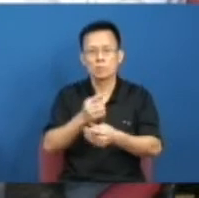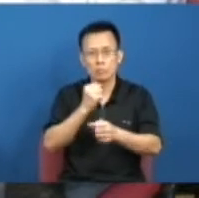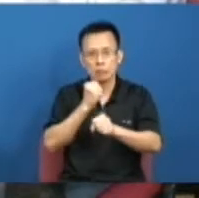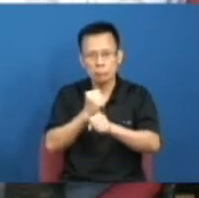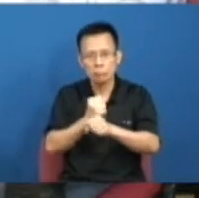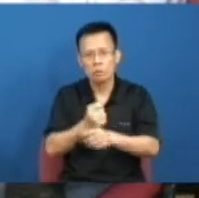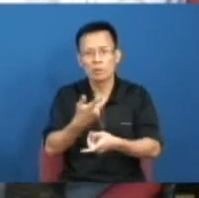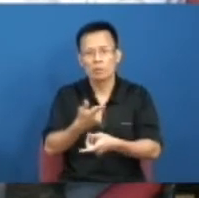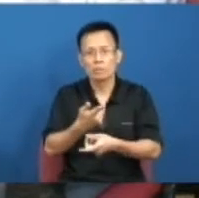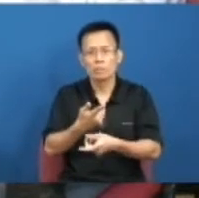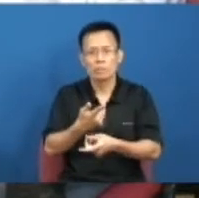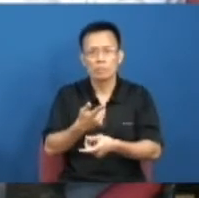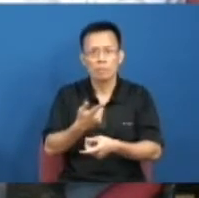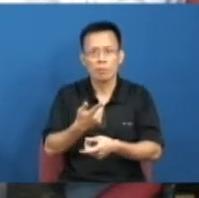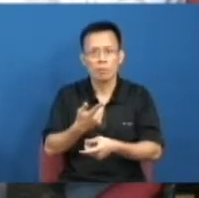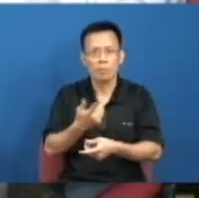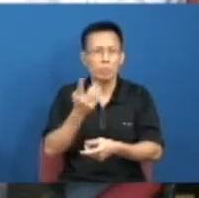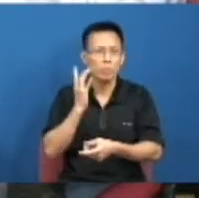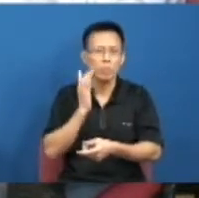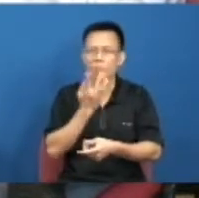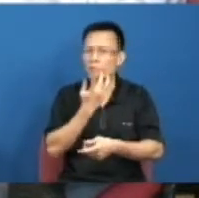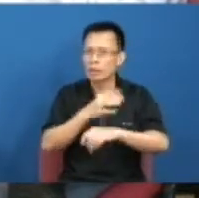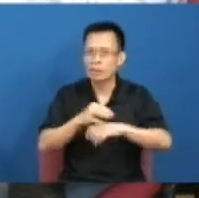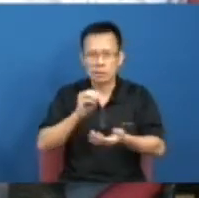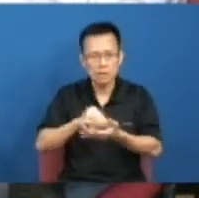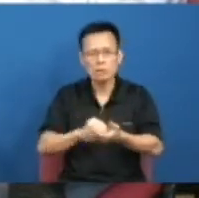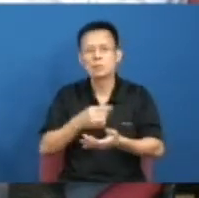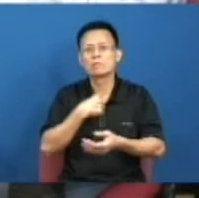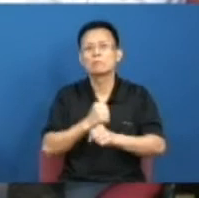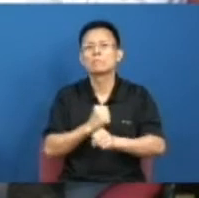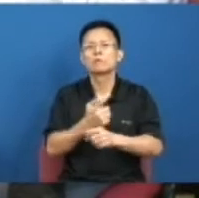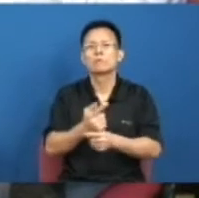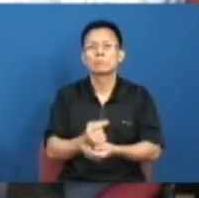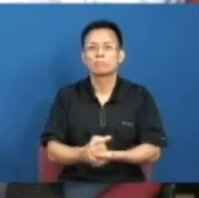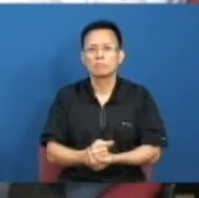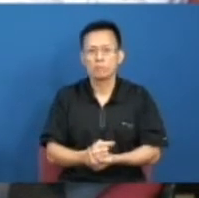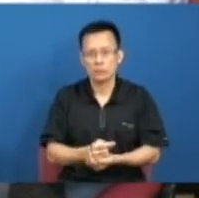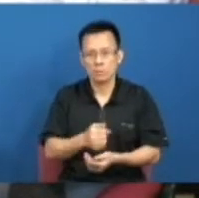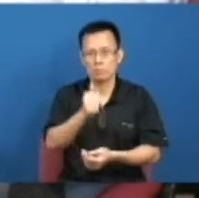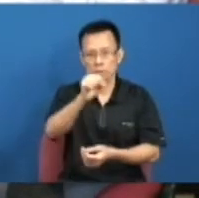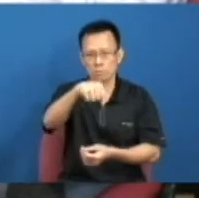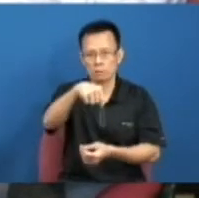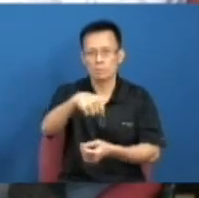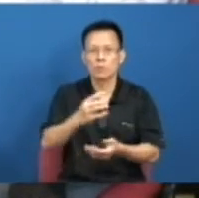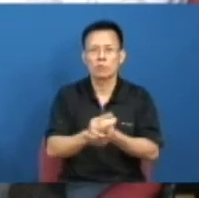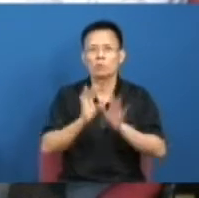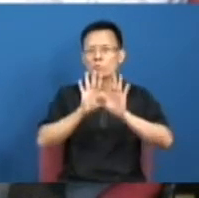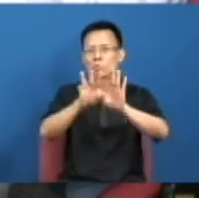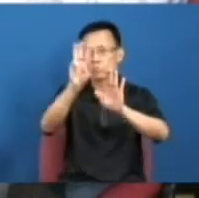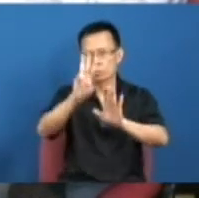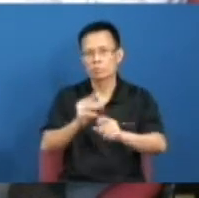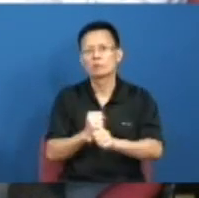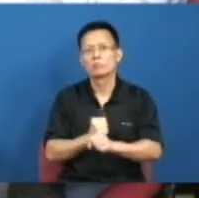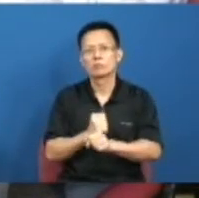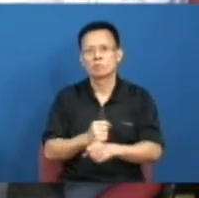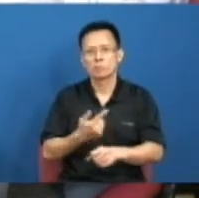咧，呢啲咪慳唔到嘅功夫啦，應該係咪咁講咧？ 都係嘅。 即係我哋做防水工程咧，就係、是、好